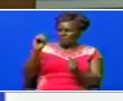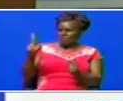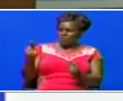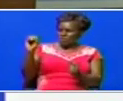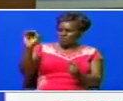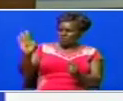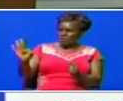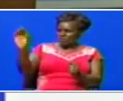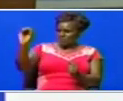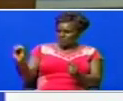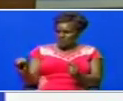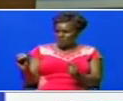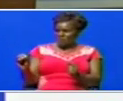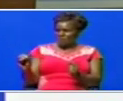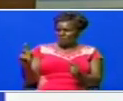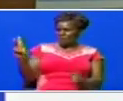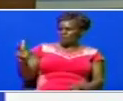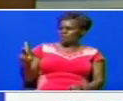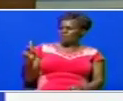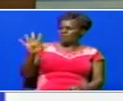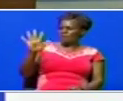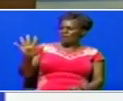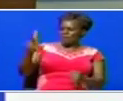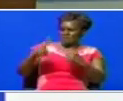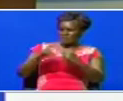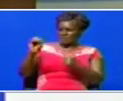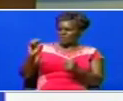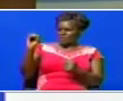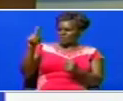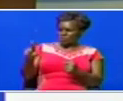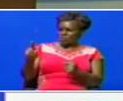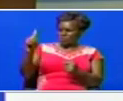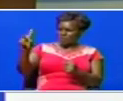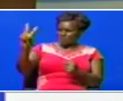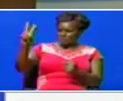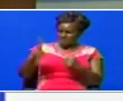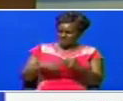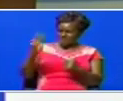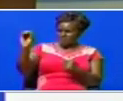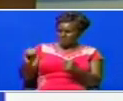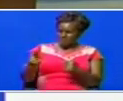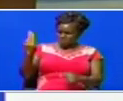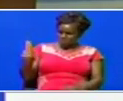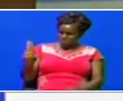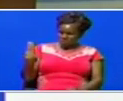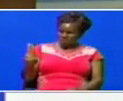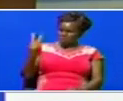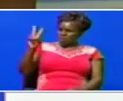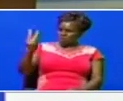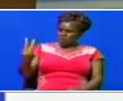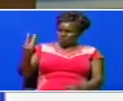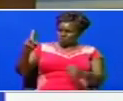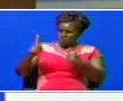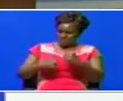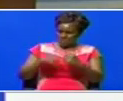0.03%. Japheth Kaluyu, 570, 0.17%. Uhuru Kenyatta,